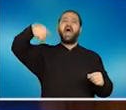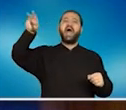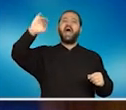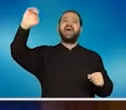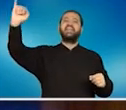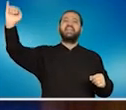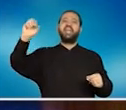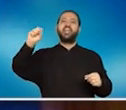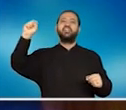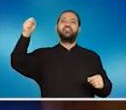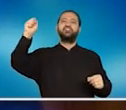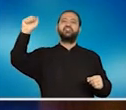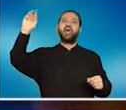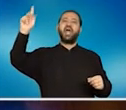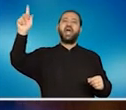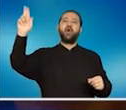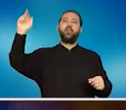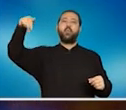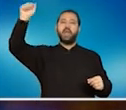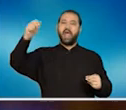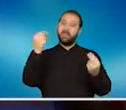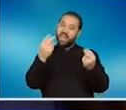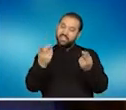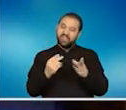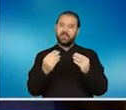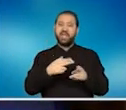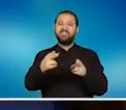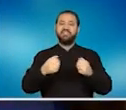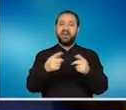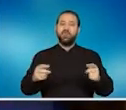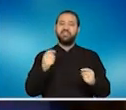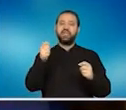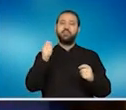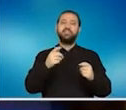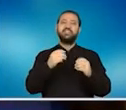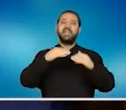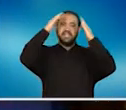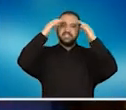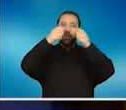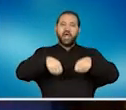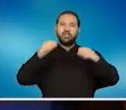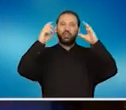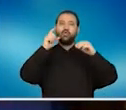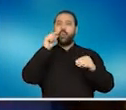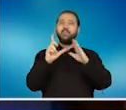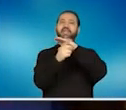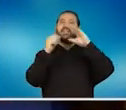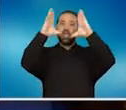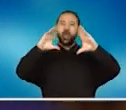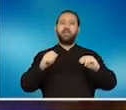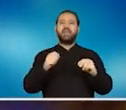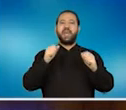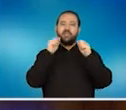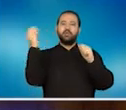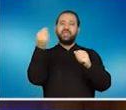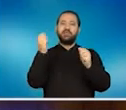dreapta în al Preasfinția voastră și la mulți ani de ziua tuturor românilor. Mulțumim, Dumnezeu să ne ajute, să ne binecuvinteze pe toți, la mulți ani tuturor.